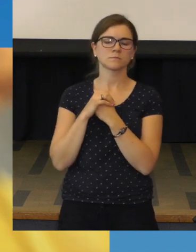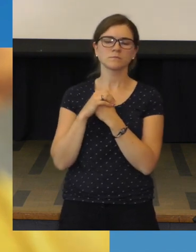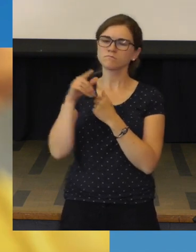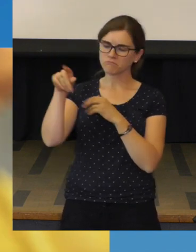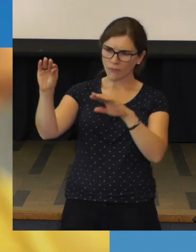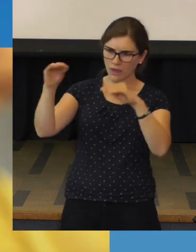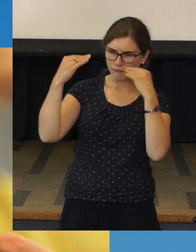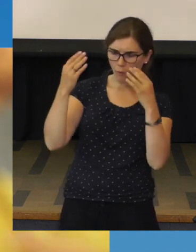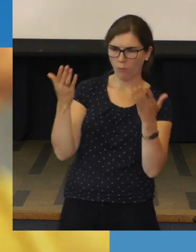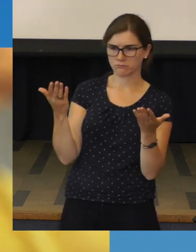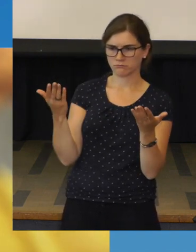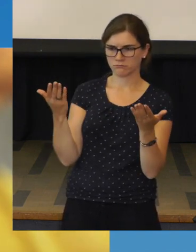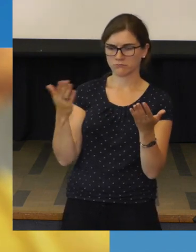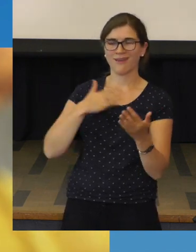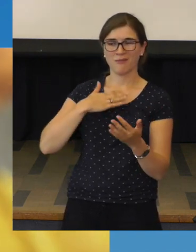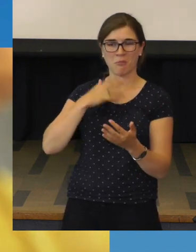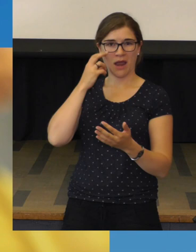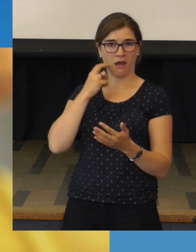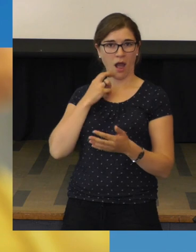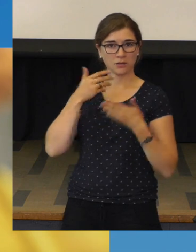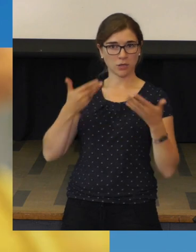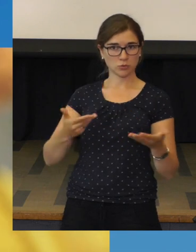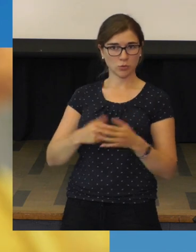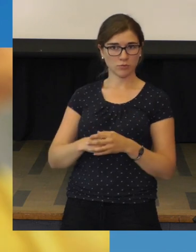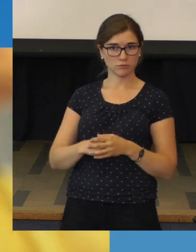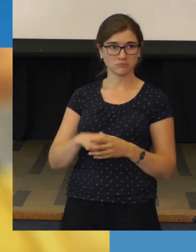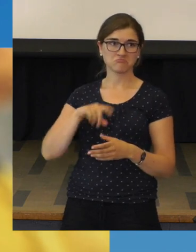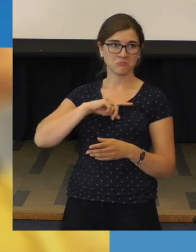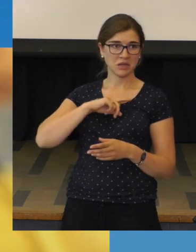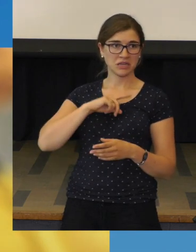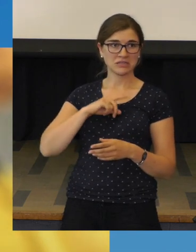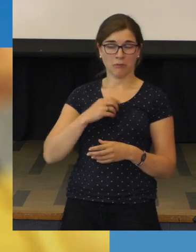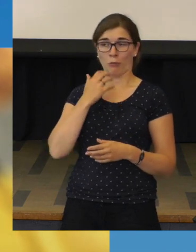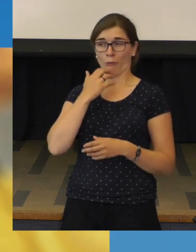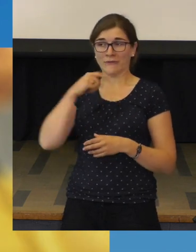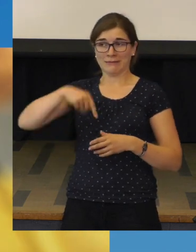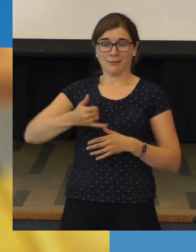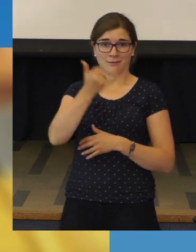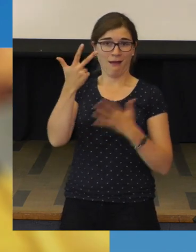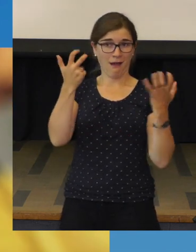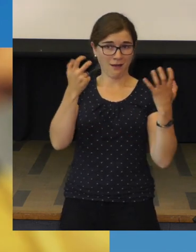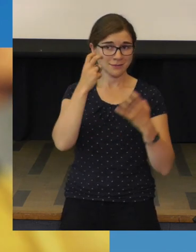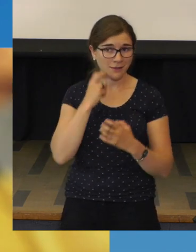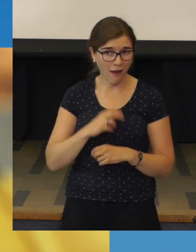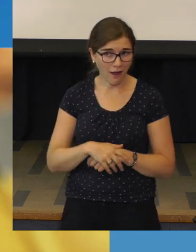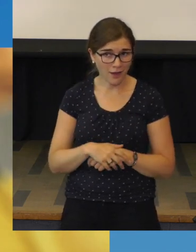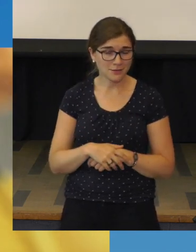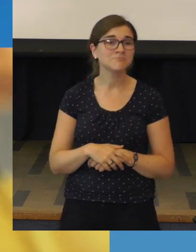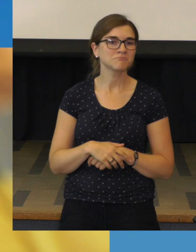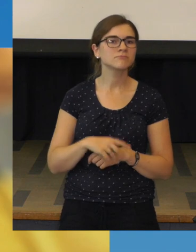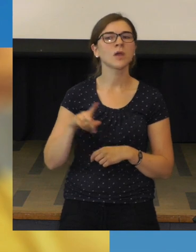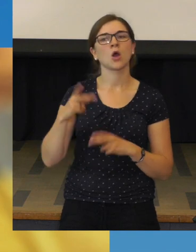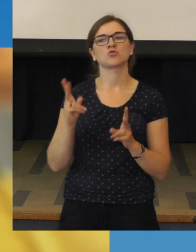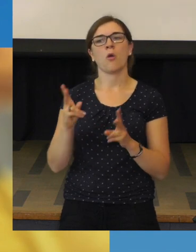die Information in meinem Alter, also ich wäre, wenn ich Glück habe, wäre ich dieses Jahr 80, machen wir